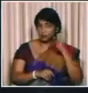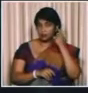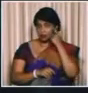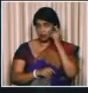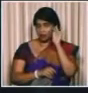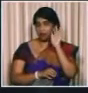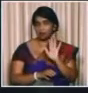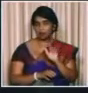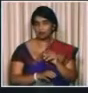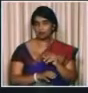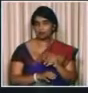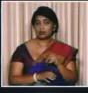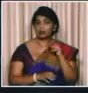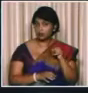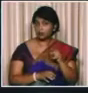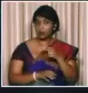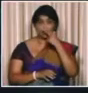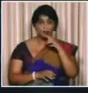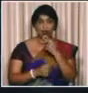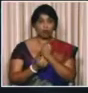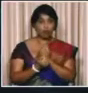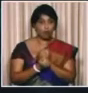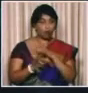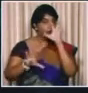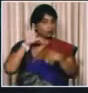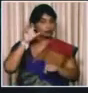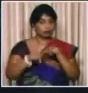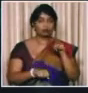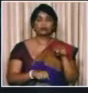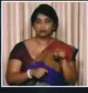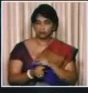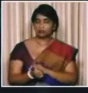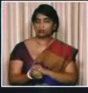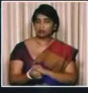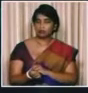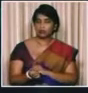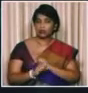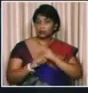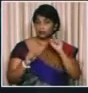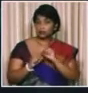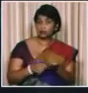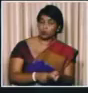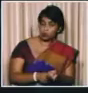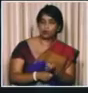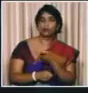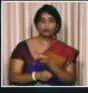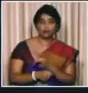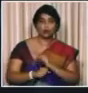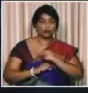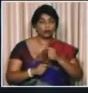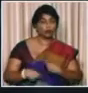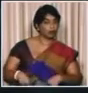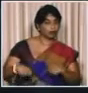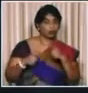කැමති එදා නාරහින් පිට පොලිසිය විසින් අත්අඩංගුවට ගන්න ලද උද්ඝෝෂණ වලට පහර දෙන උද්ඝෝෂණ